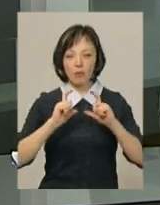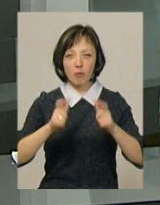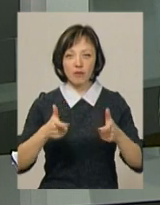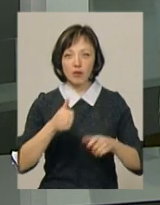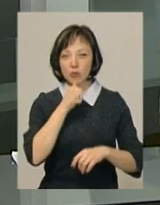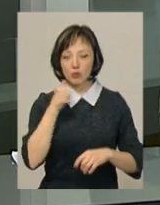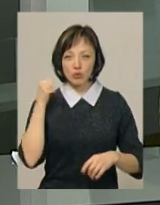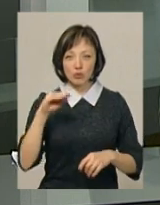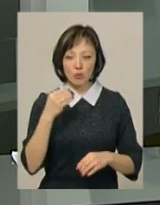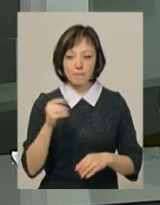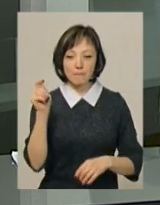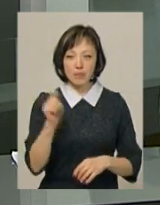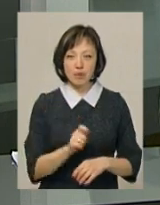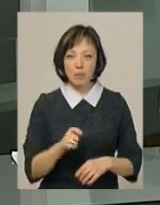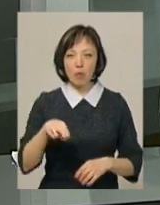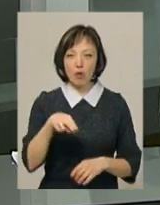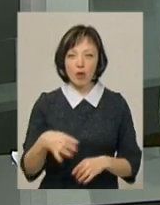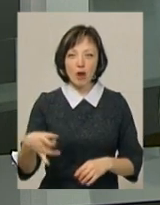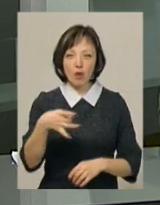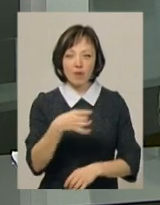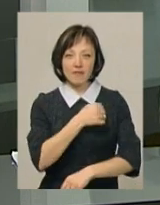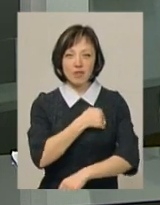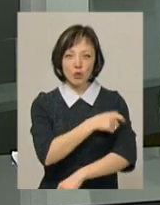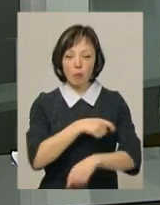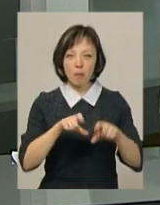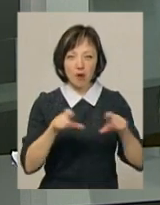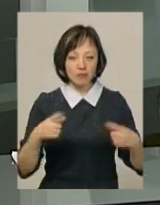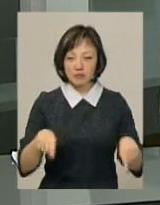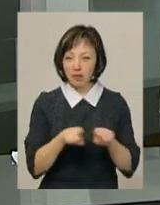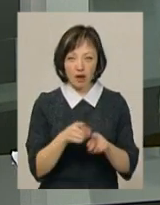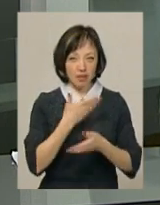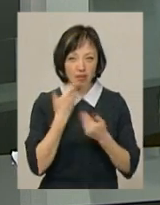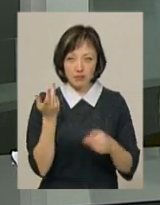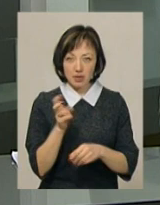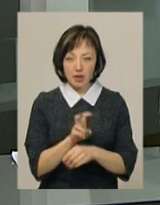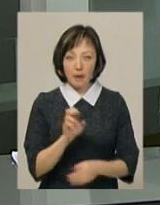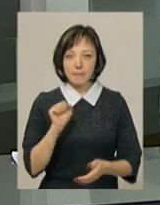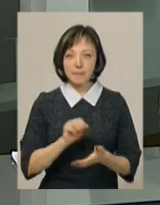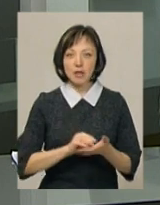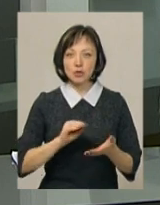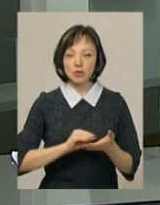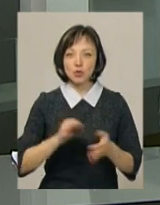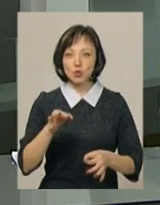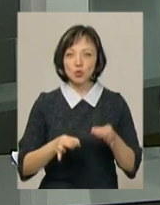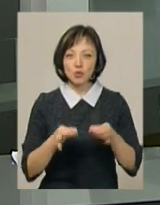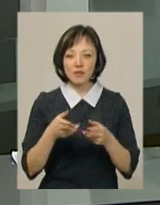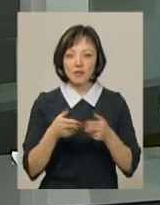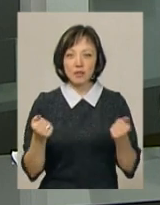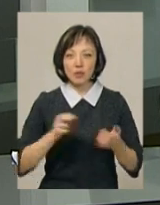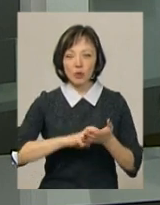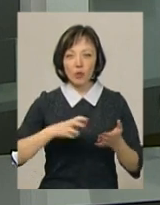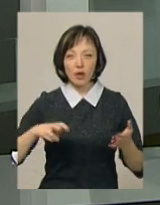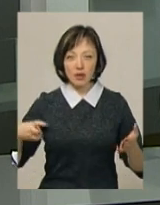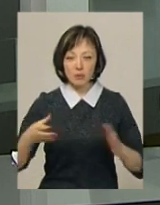торік у жовтні, мав прибути до Полонського районного військкомату, але так і не прибув. Райсуд визнав краянина винним в ухиленні від призову на